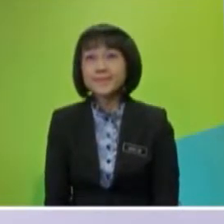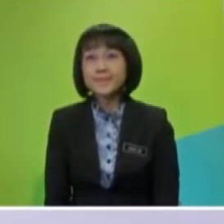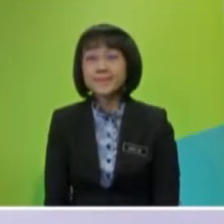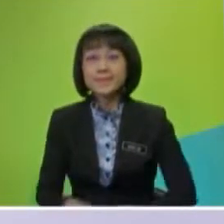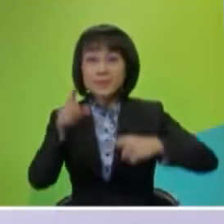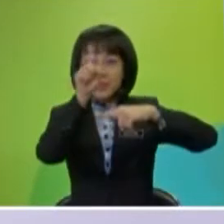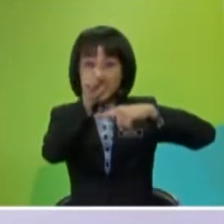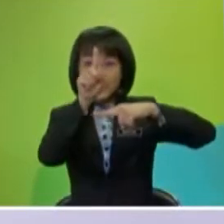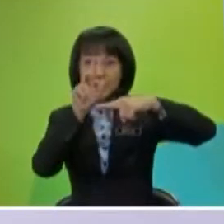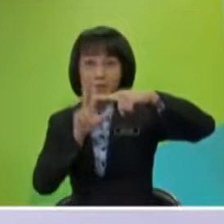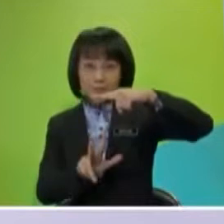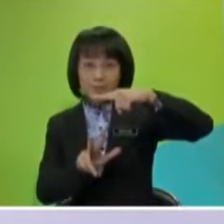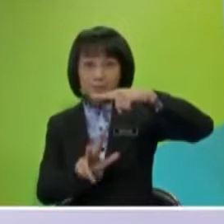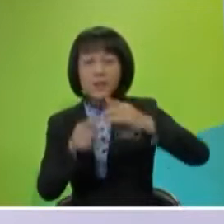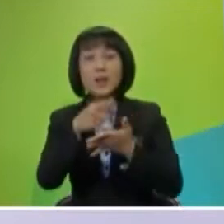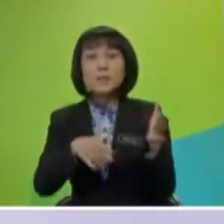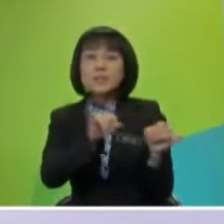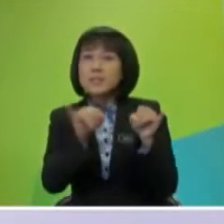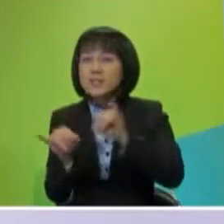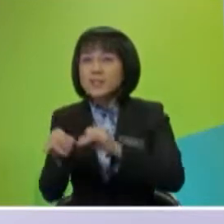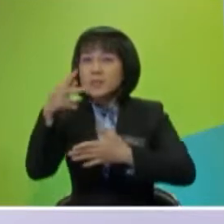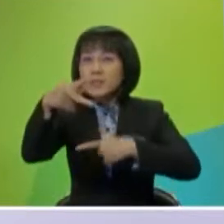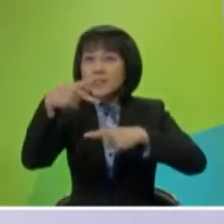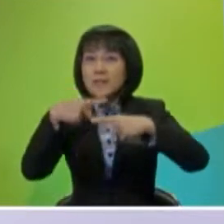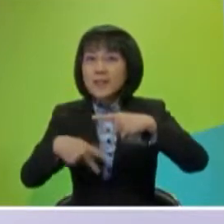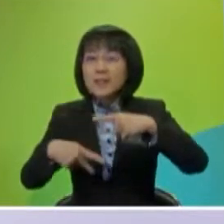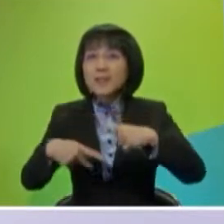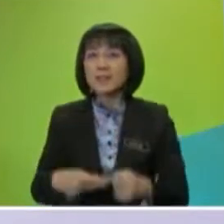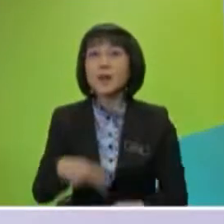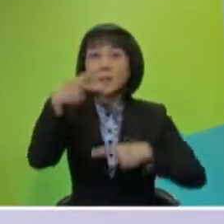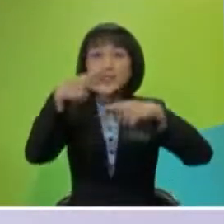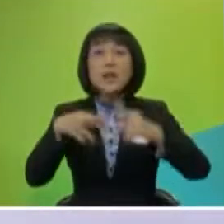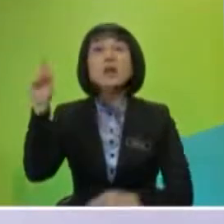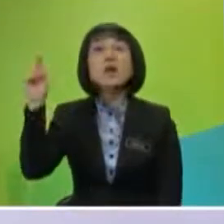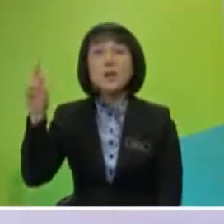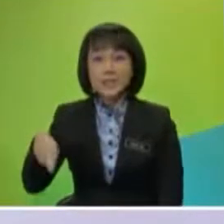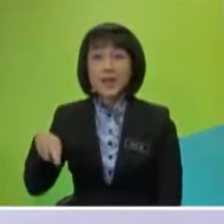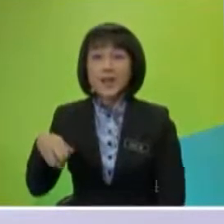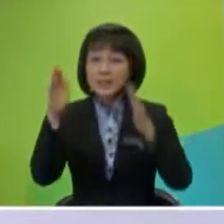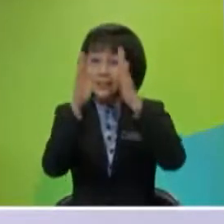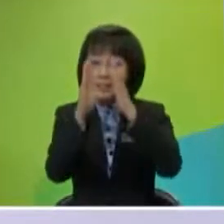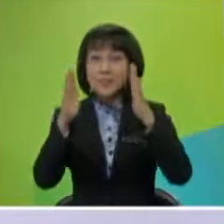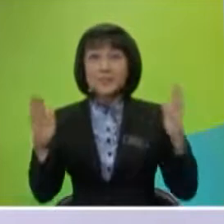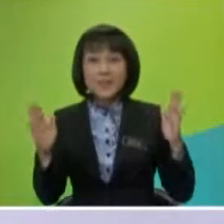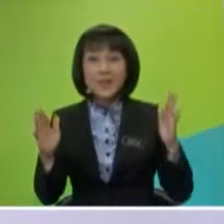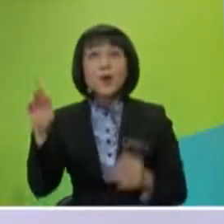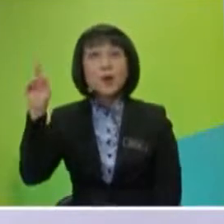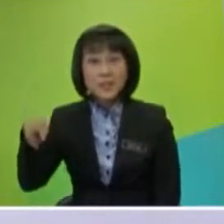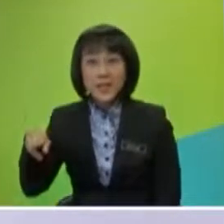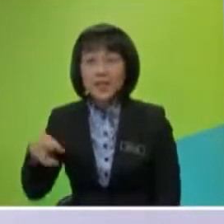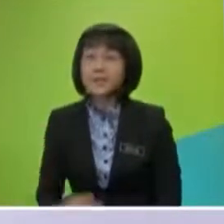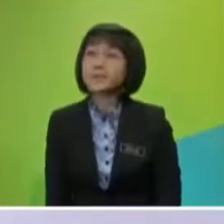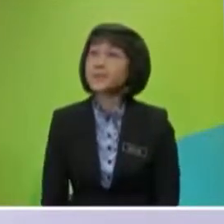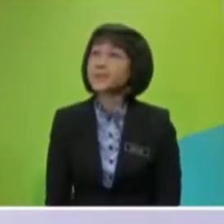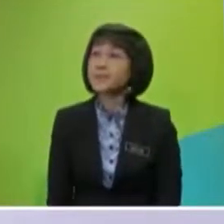1 per 3. Apa jenis pecahan ini, Darren? Pecahan wajah. Pecahan wajah. So, murid-murid dah kenal jenis-jenis pecahan. Okey. So, kita nak